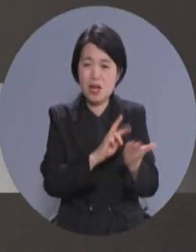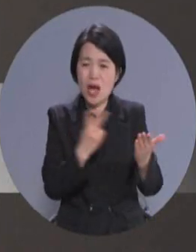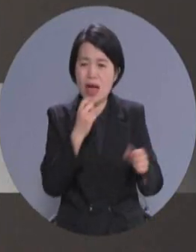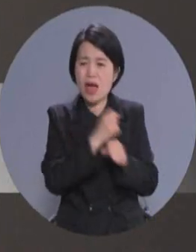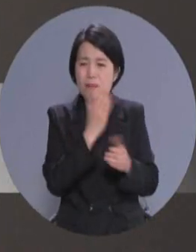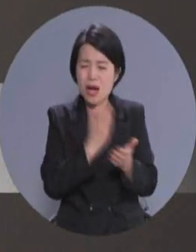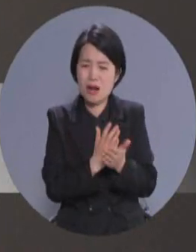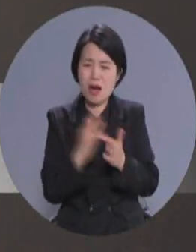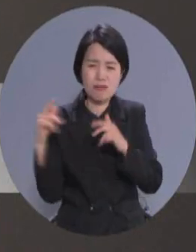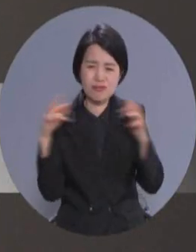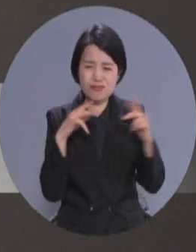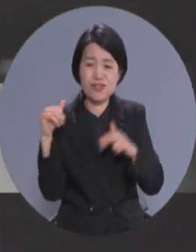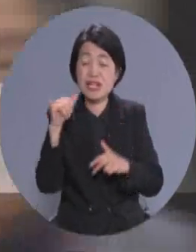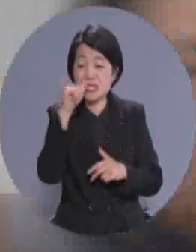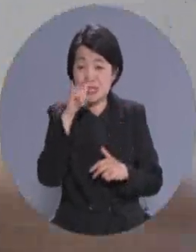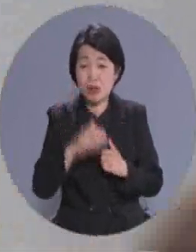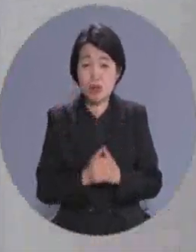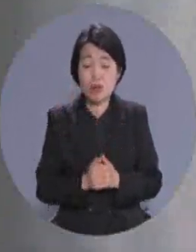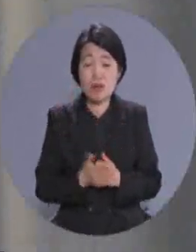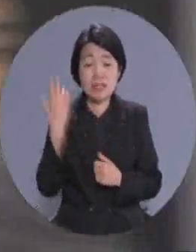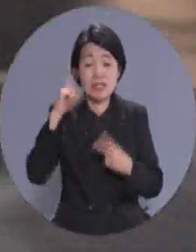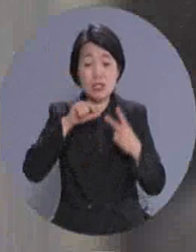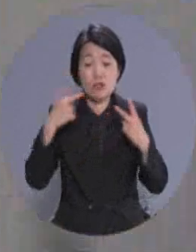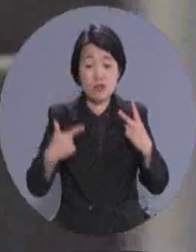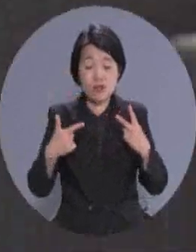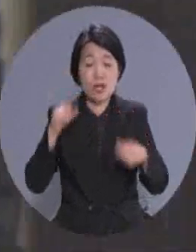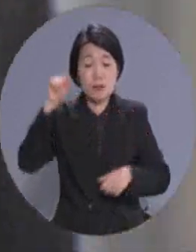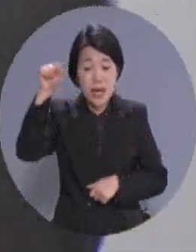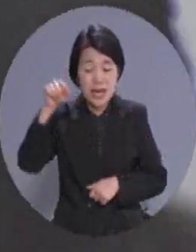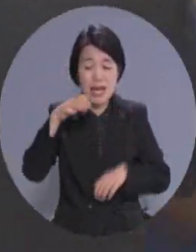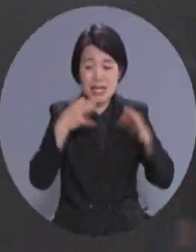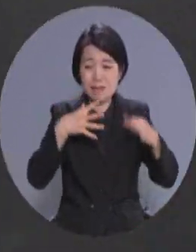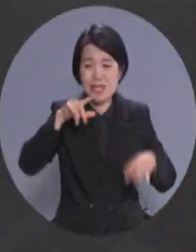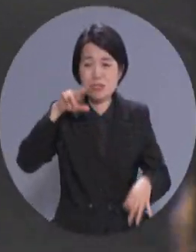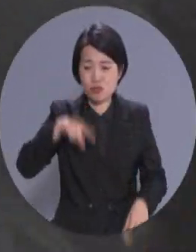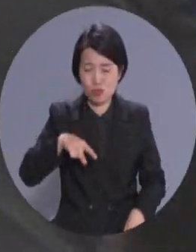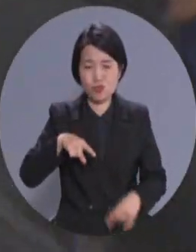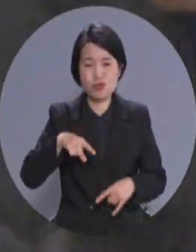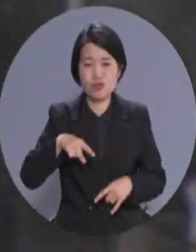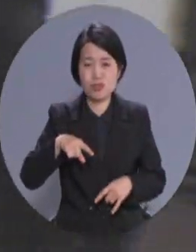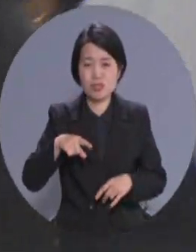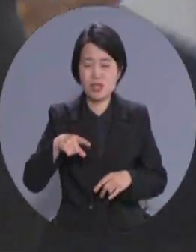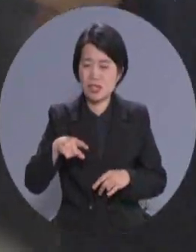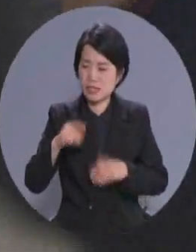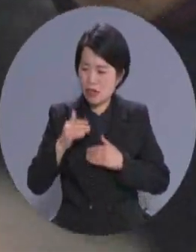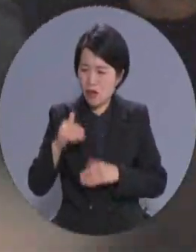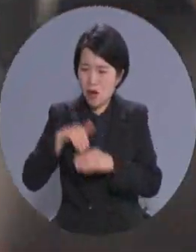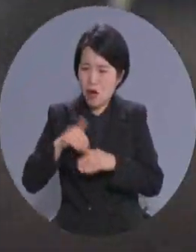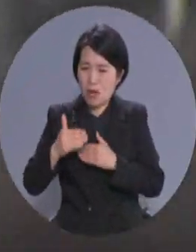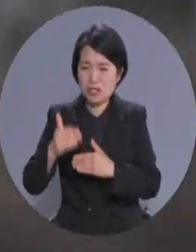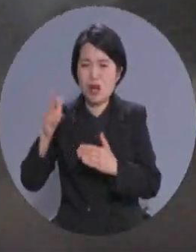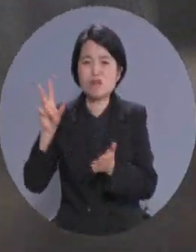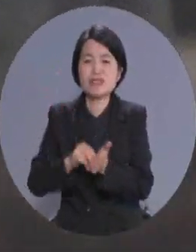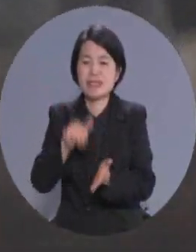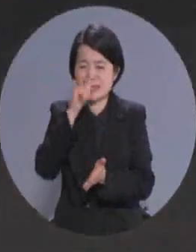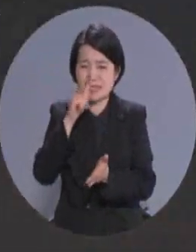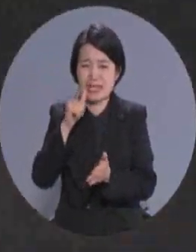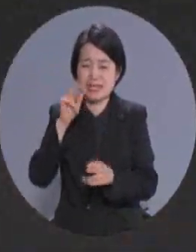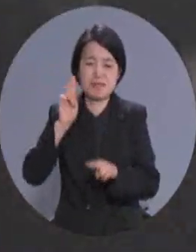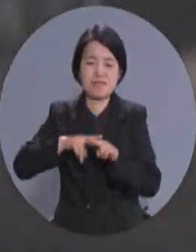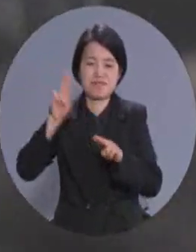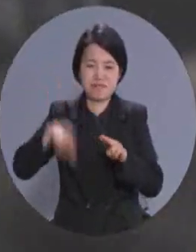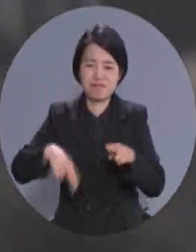벌어졌고 지난 26일 회장 선거 출마를 선언했던 김창주 대표는 공정성 문제를 제기하며 후보에서